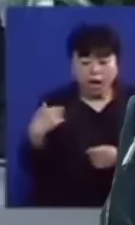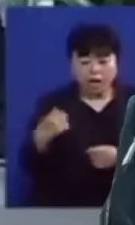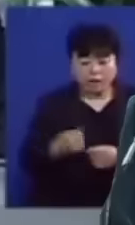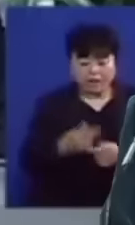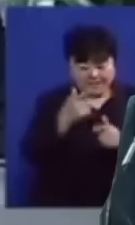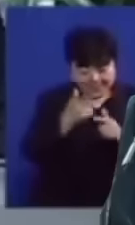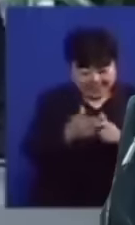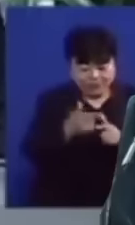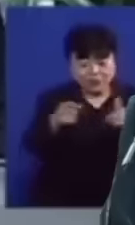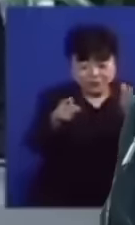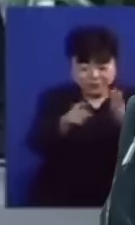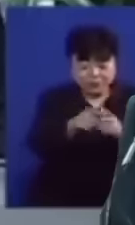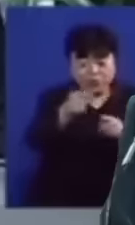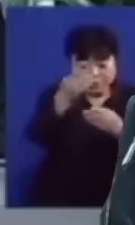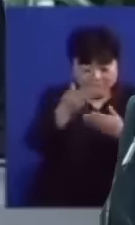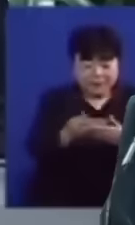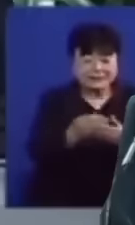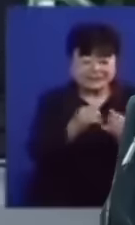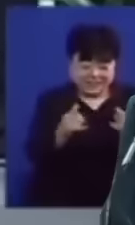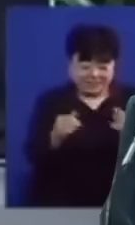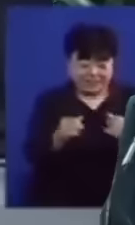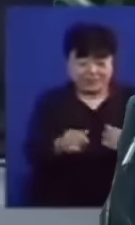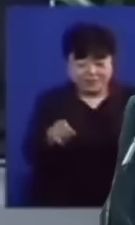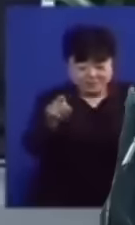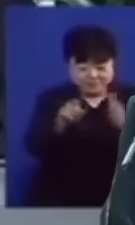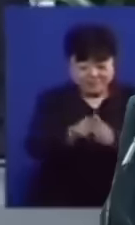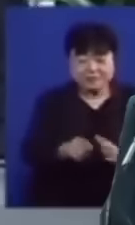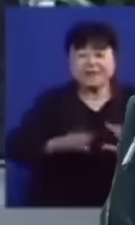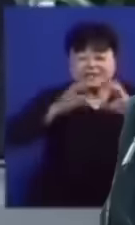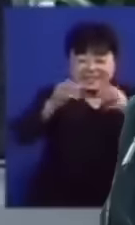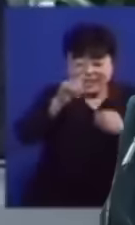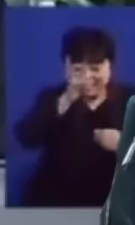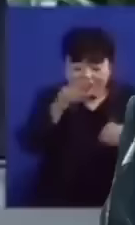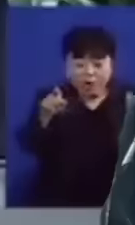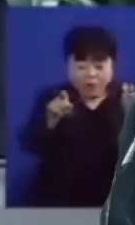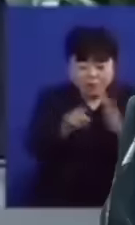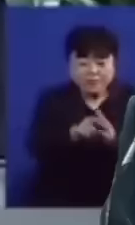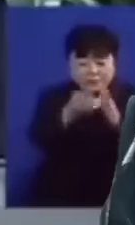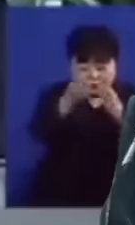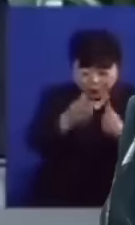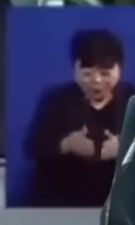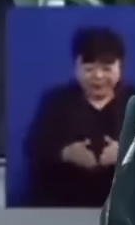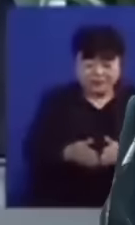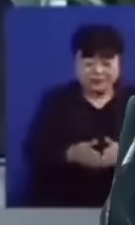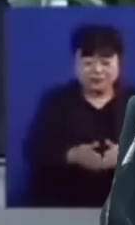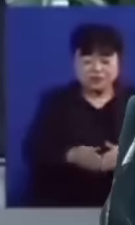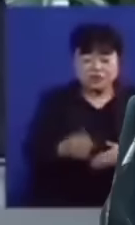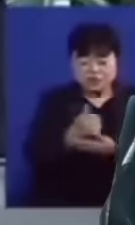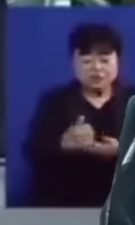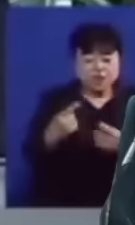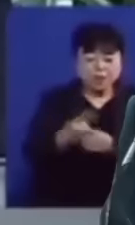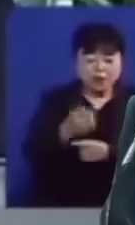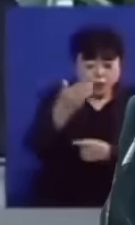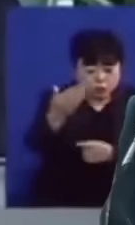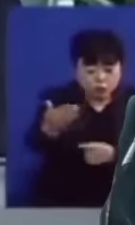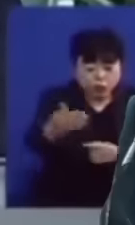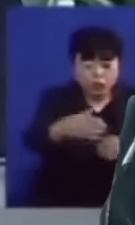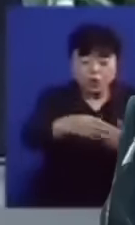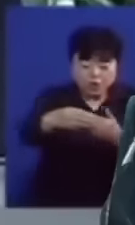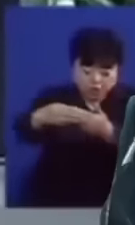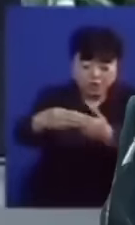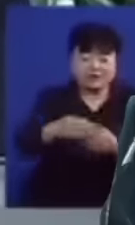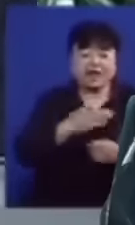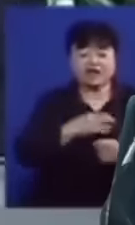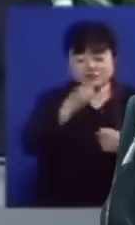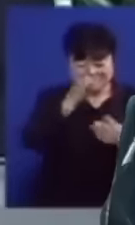그러나 예수를 믿고 구원을 받으면 믿음의 세계가 있는데, 믿음으로 말미암아 우리 운명을 바꾸고 이끌어갈 수 있는